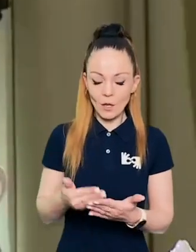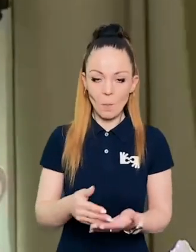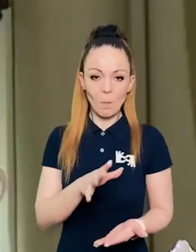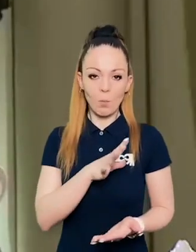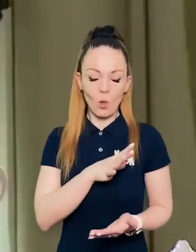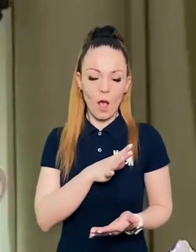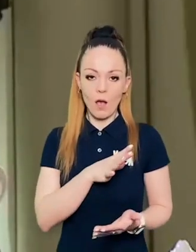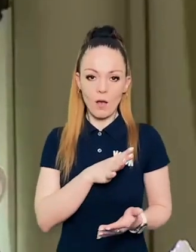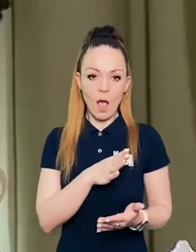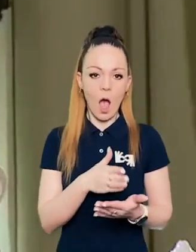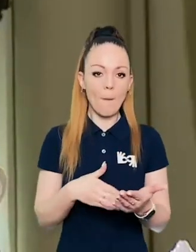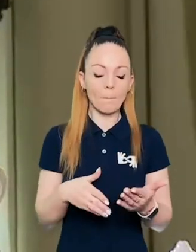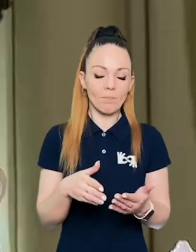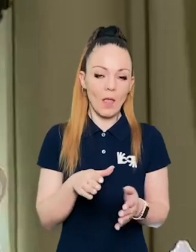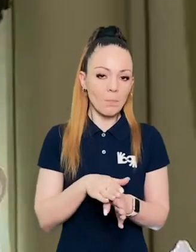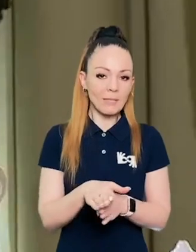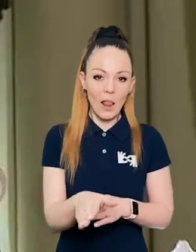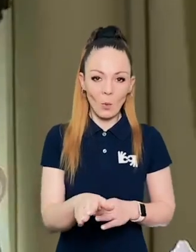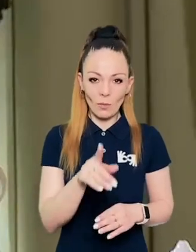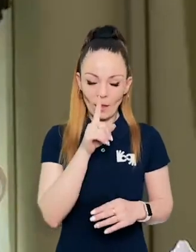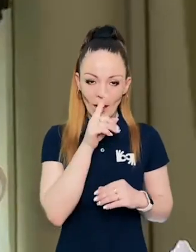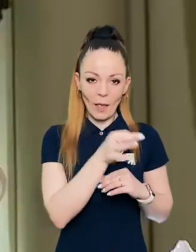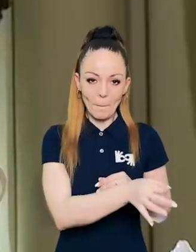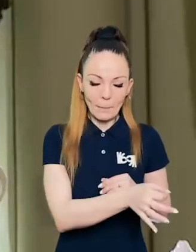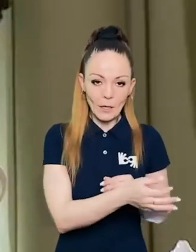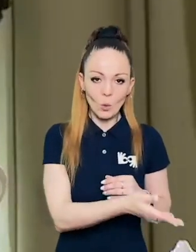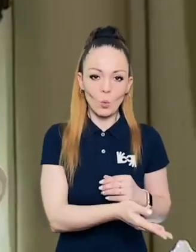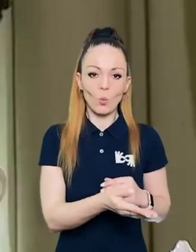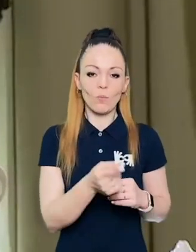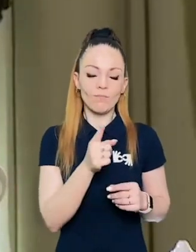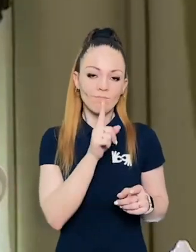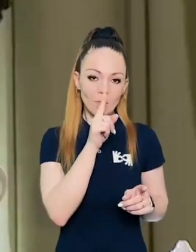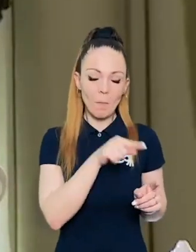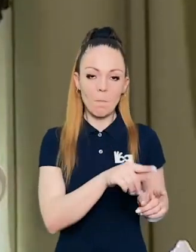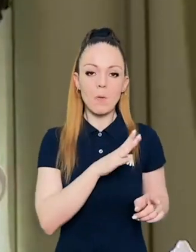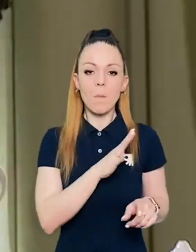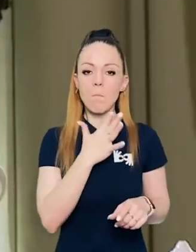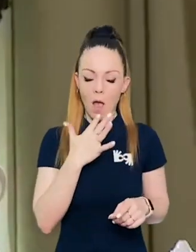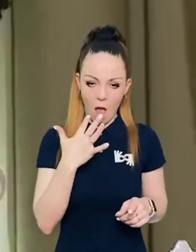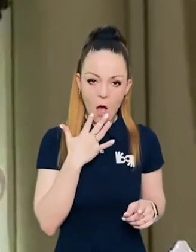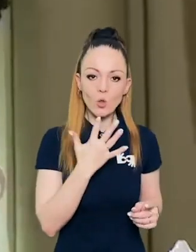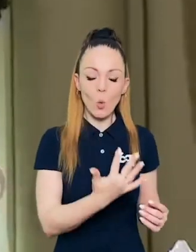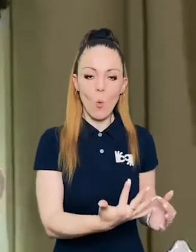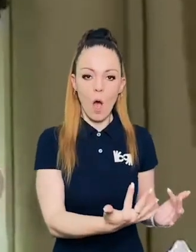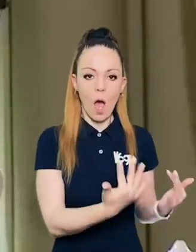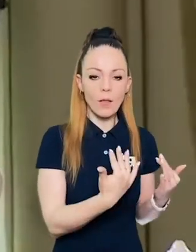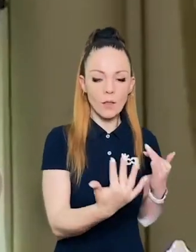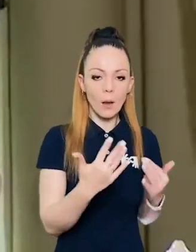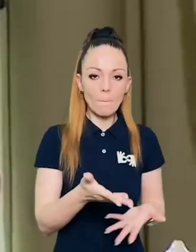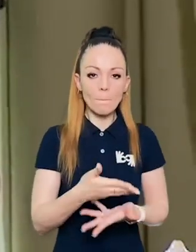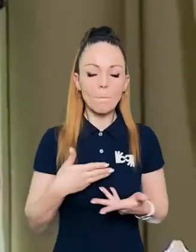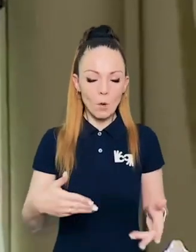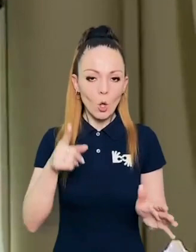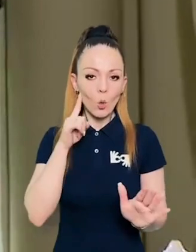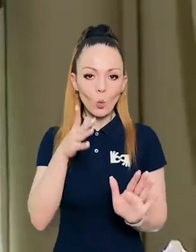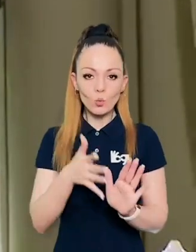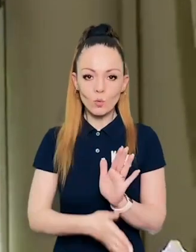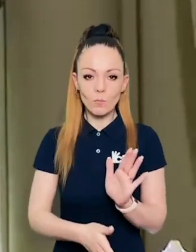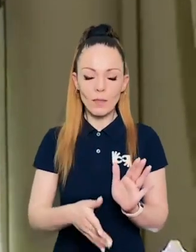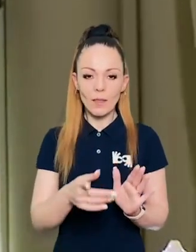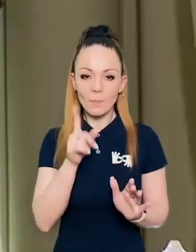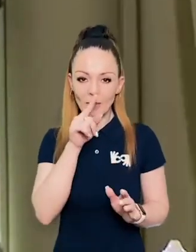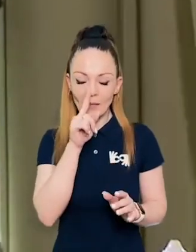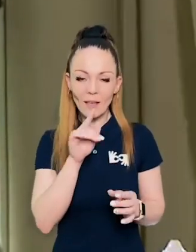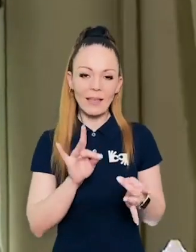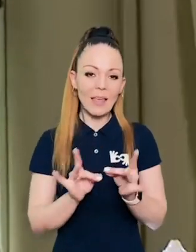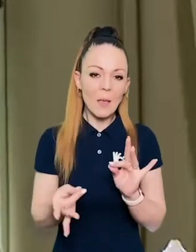в постійній війні, була вона абсолютно гібридна, і ще до цього моменту було багато атак. Ми розуміли, з яких